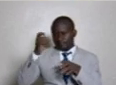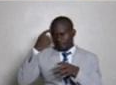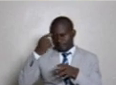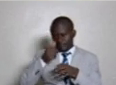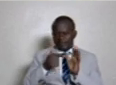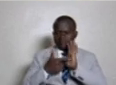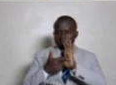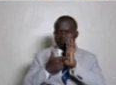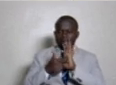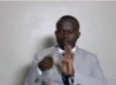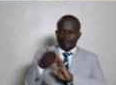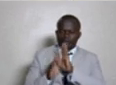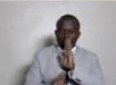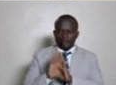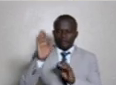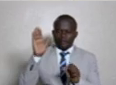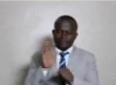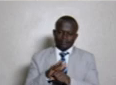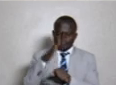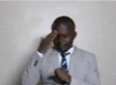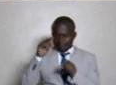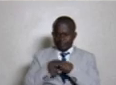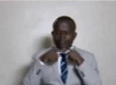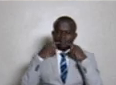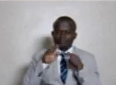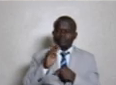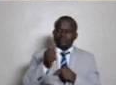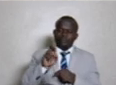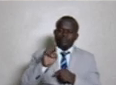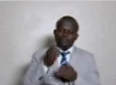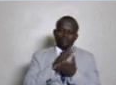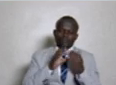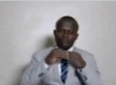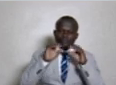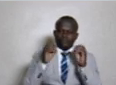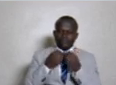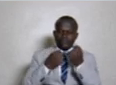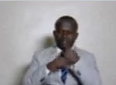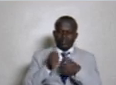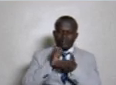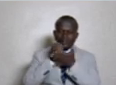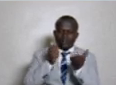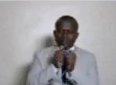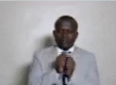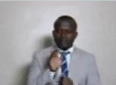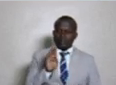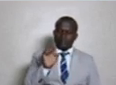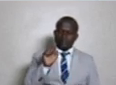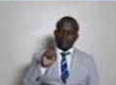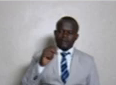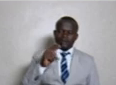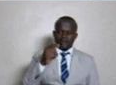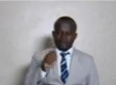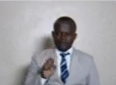iki ni ikimenyetso cy'umuvuduko w'iterambere nk'uko bitangazwa na Butare James umwe mu bayobozi b'umuryango Action Aid ndetse na Businge Anthony wo